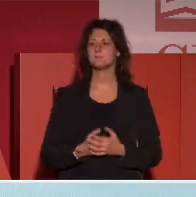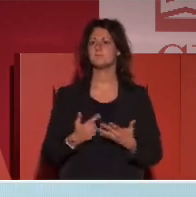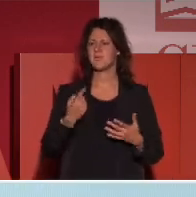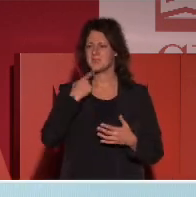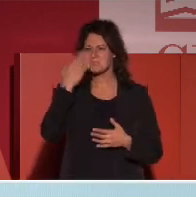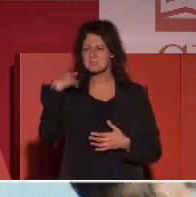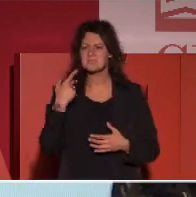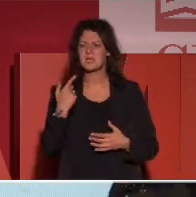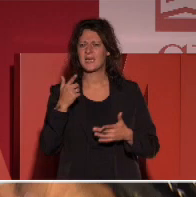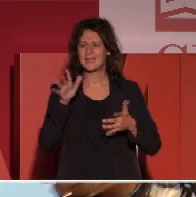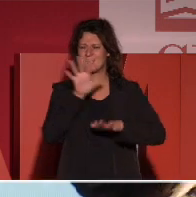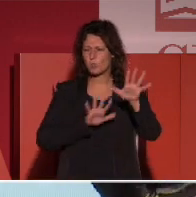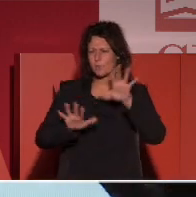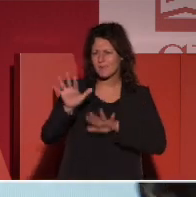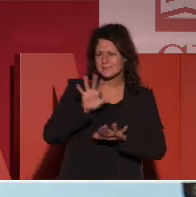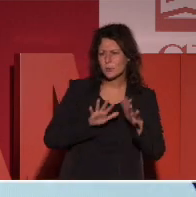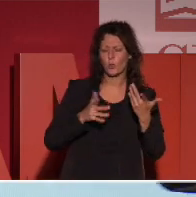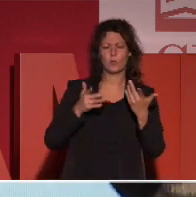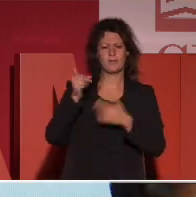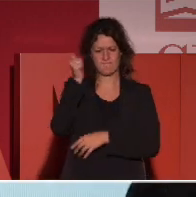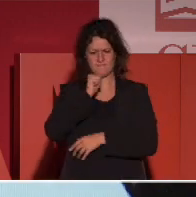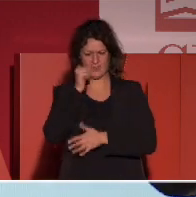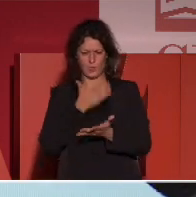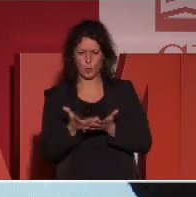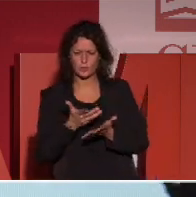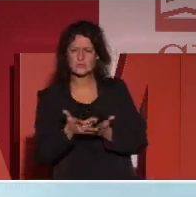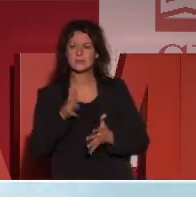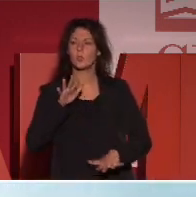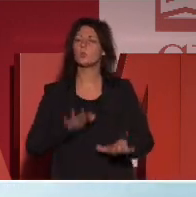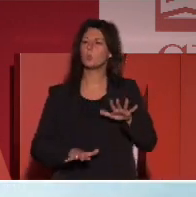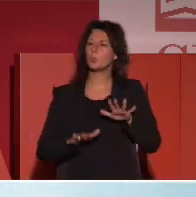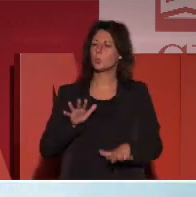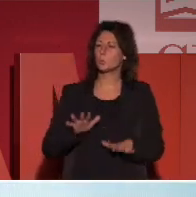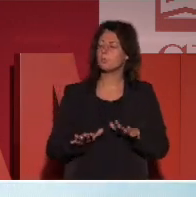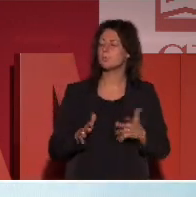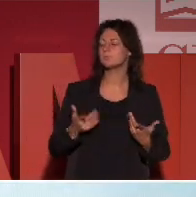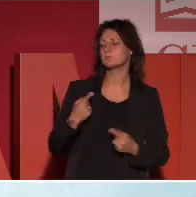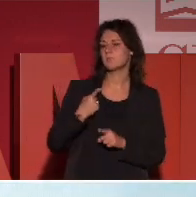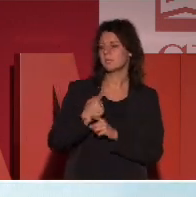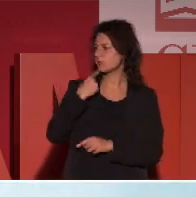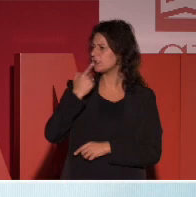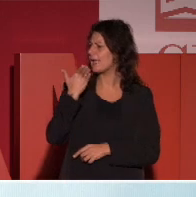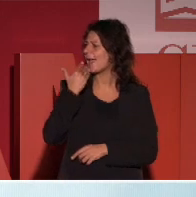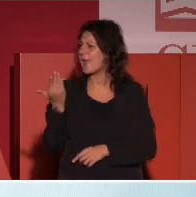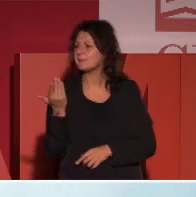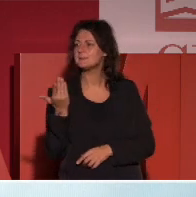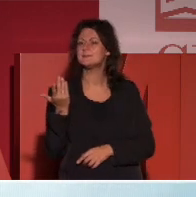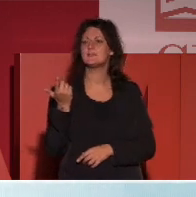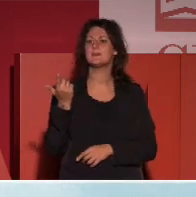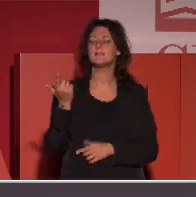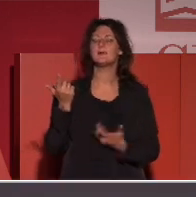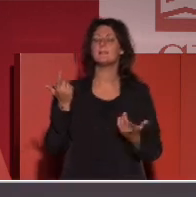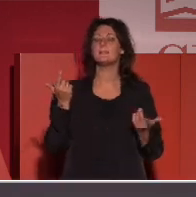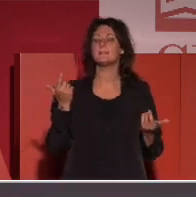informazioni chiamiamole fake news di di incertezze soprattutto gli sono molto grato non so se ancora qui forse no ma comunque mi sono